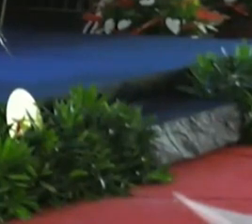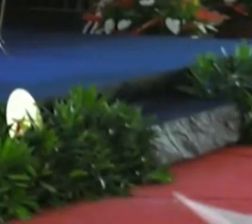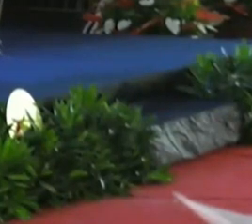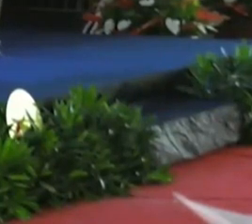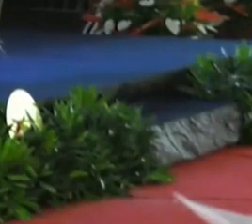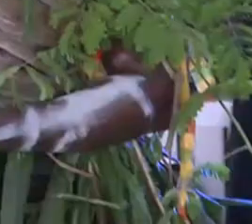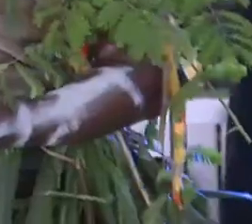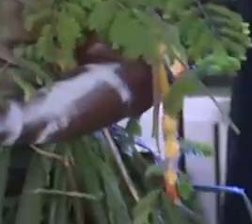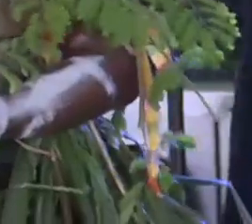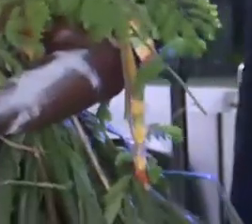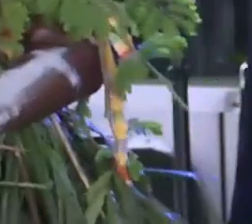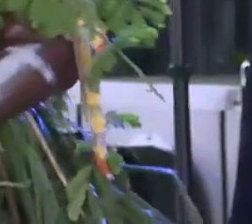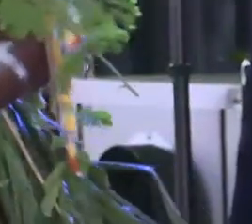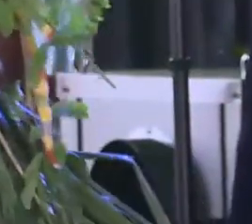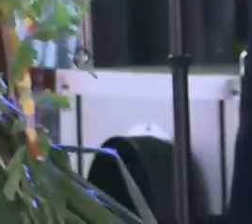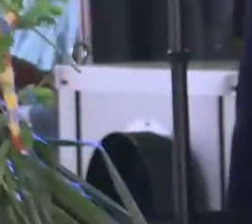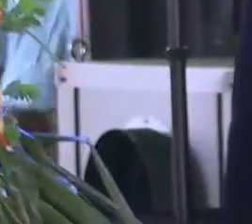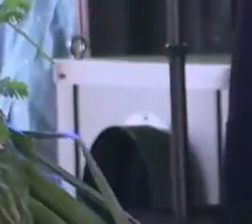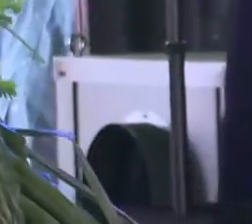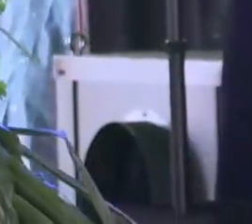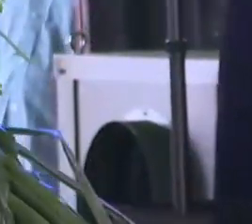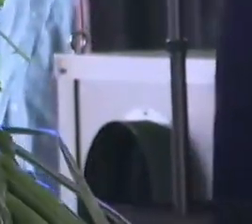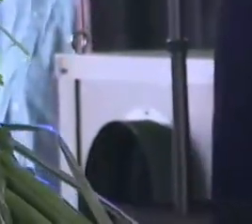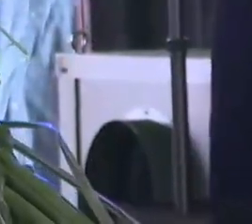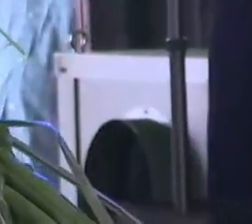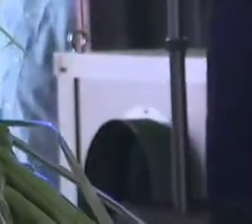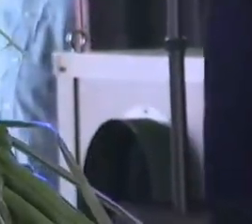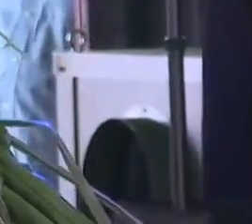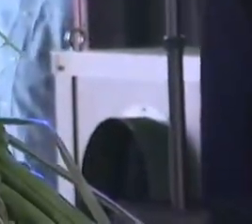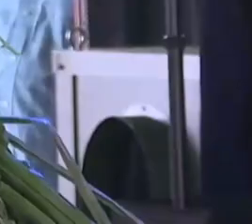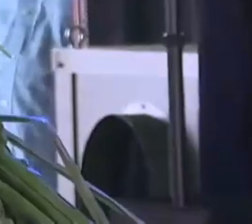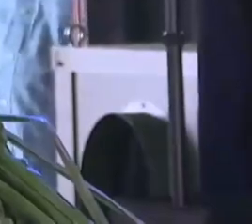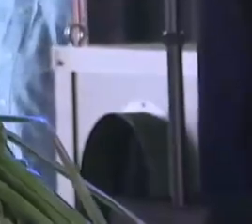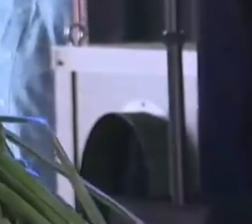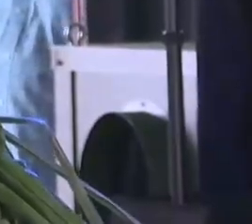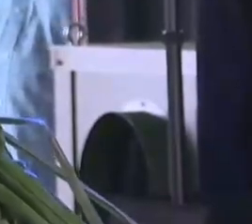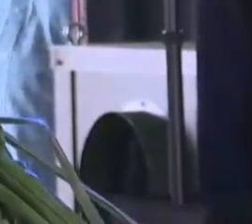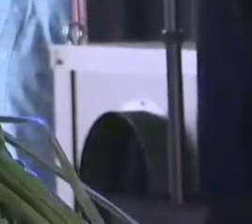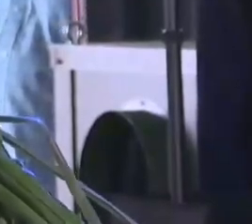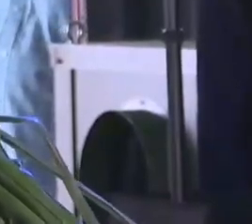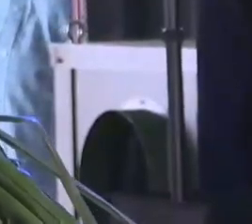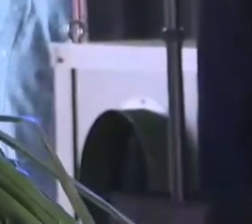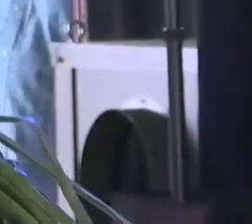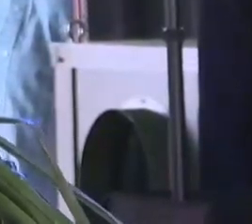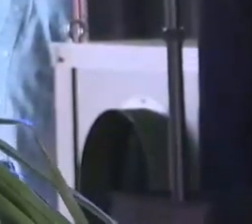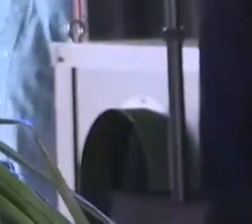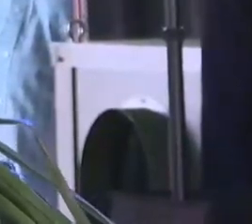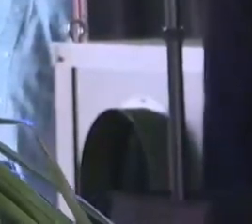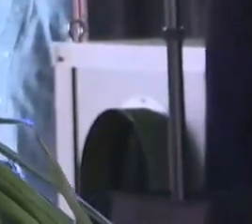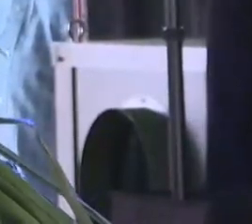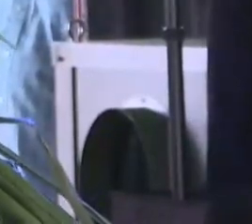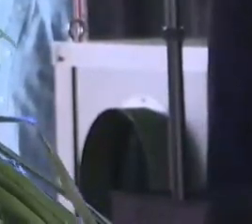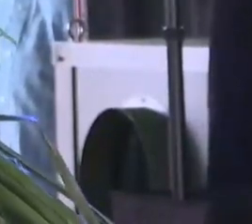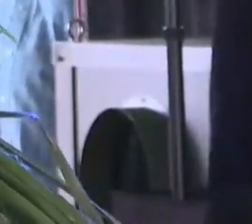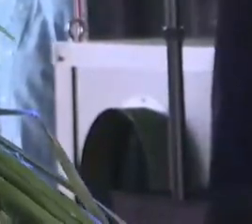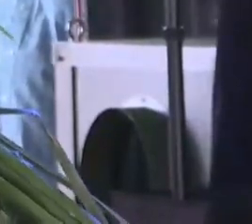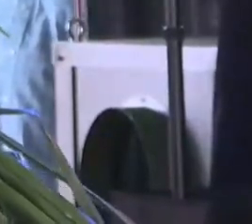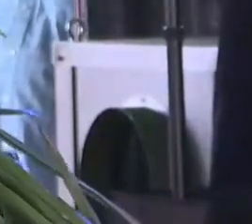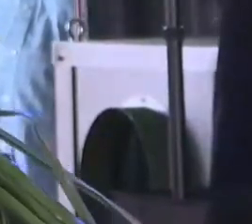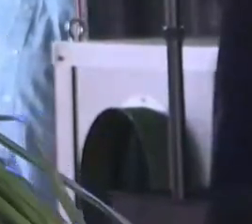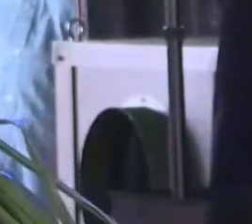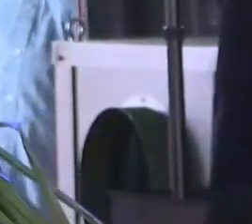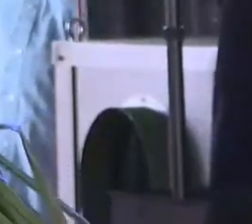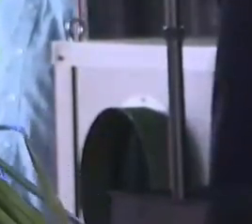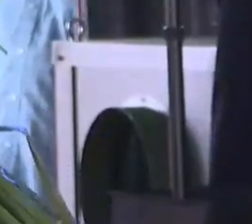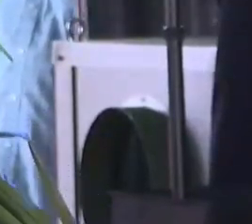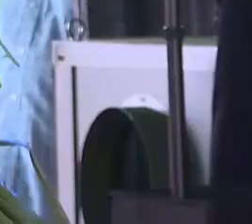fanaudo, wabi unu fanaudo, tide ku amanya. Tade bakamifu.